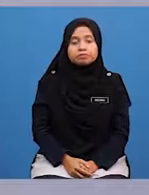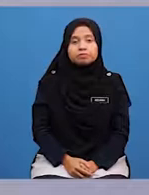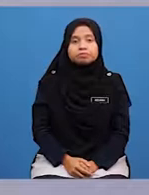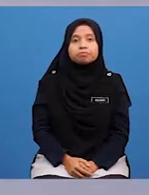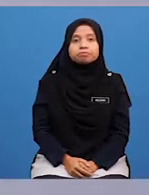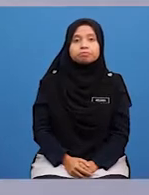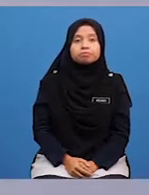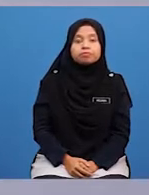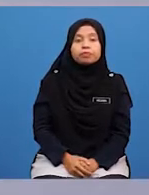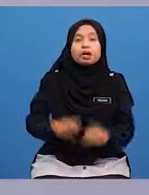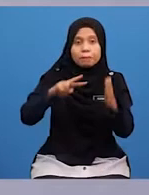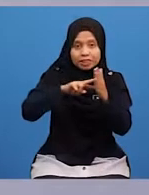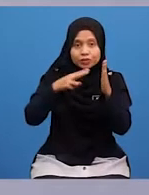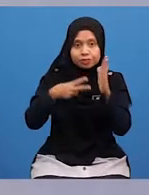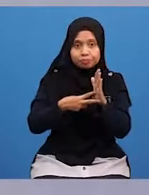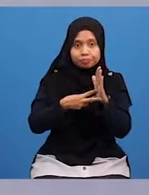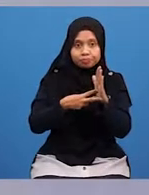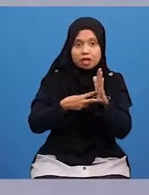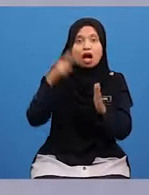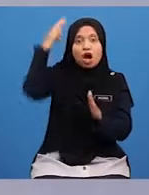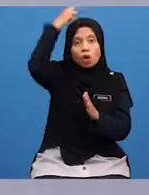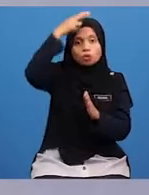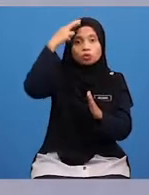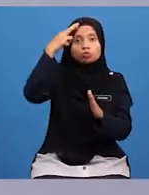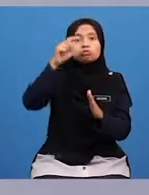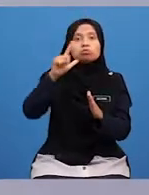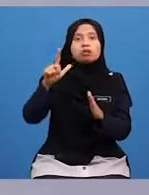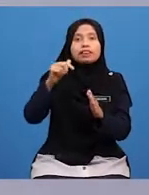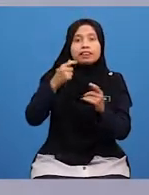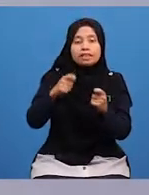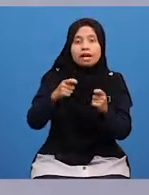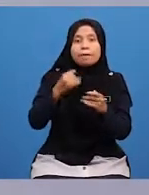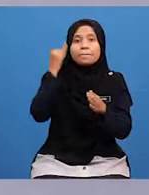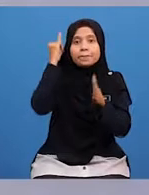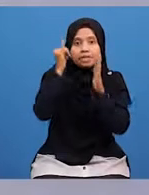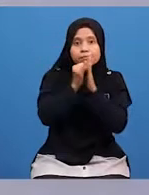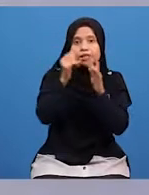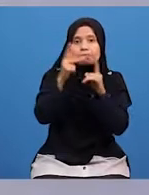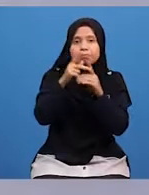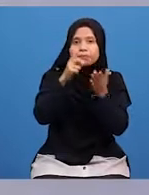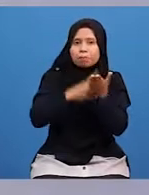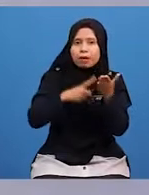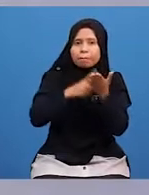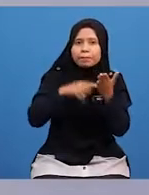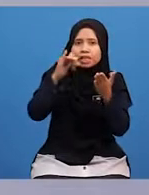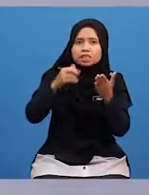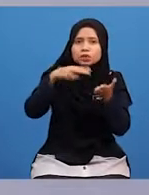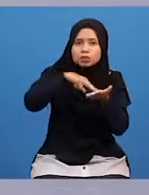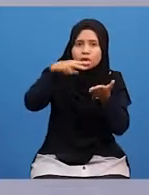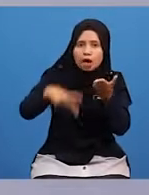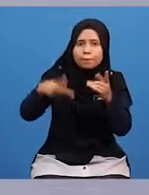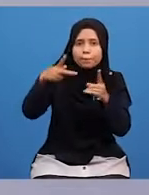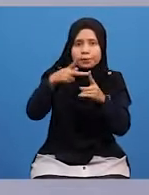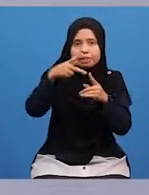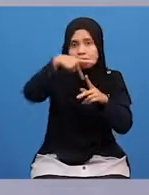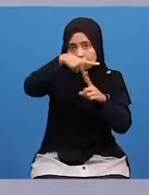rusulihi. Yang bermaksud Rasulullah telah beriman kepada apa-apa yang diturunkan kepadanya dan daripada